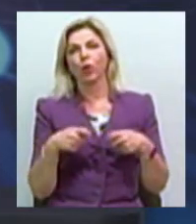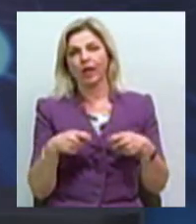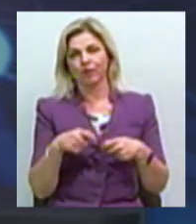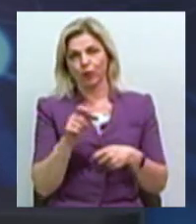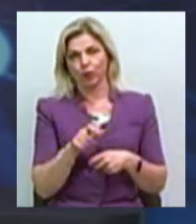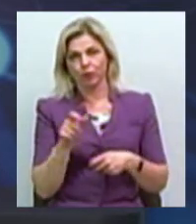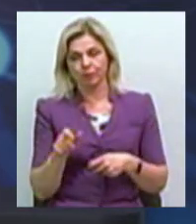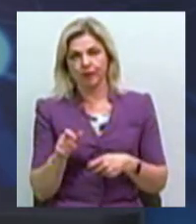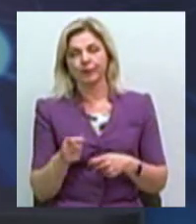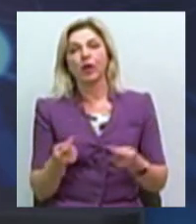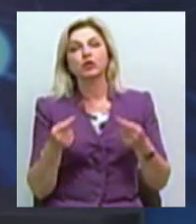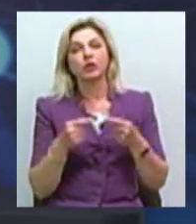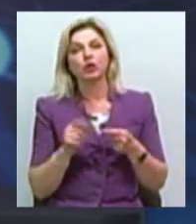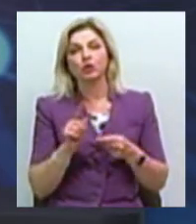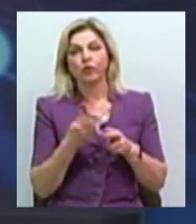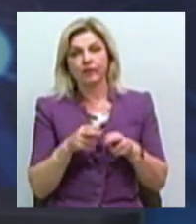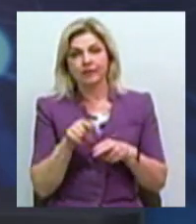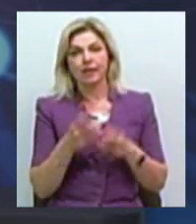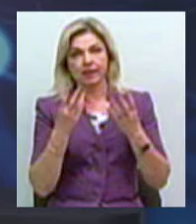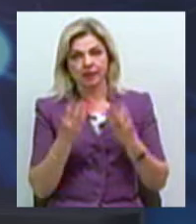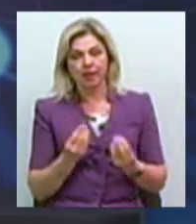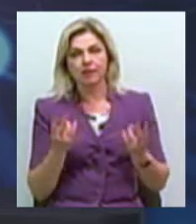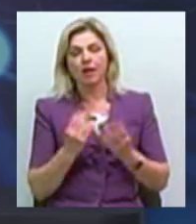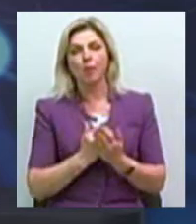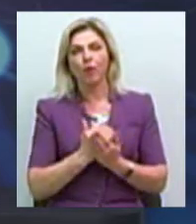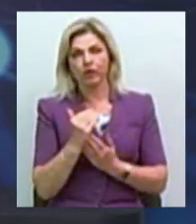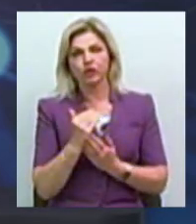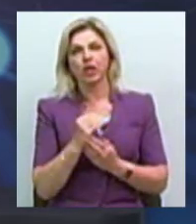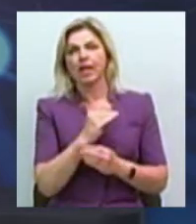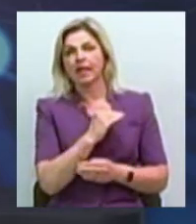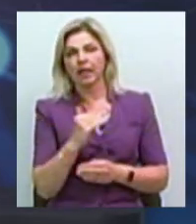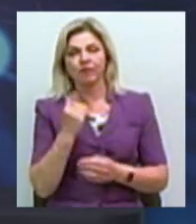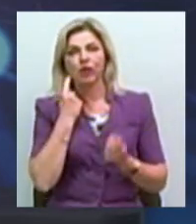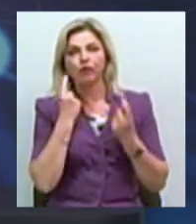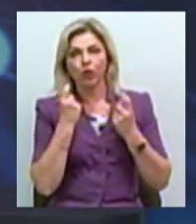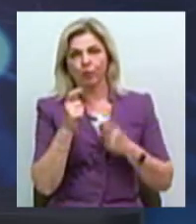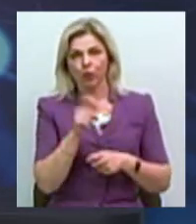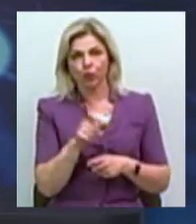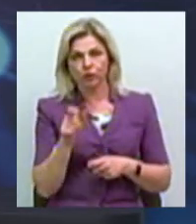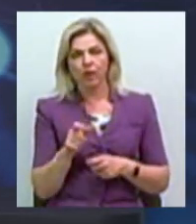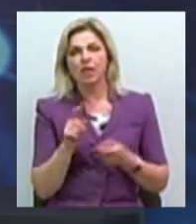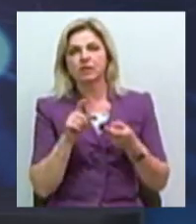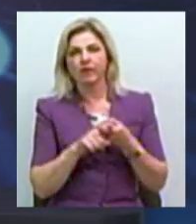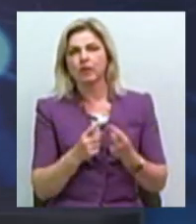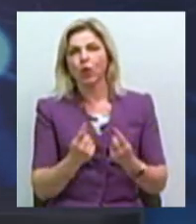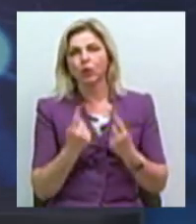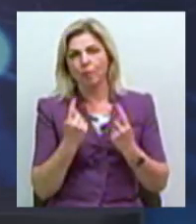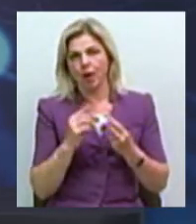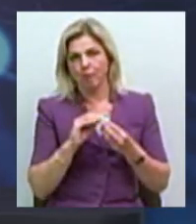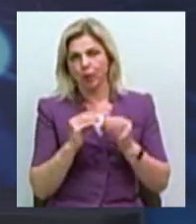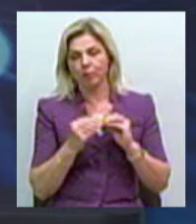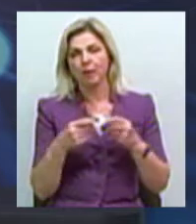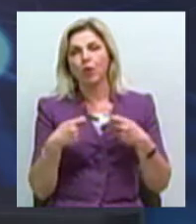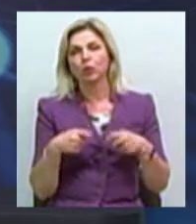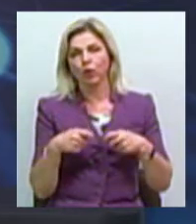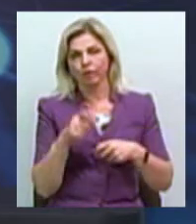зазначивши, що в цей день необхідно підвищувати рівень поінформованості громадян стосовно глобальної проблеми торгівлі людьми